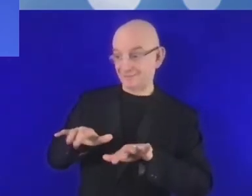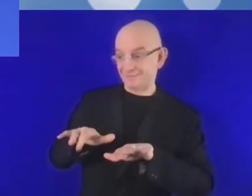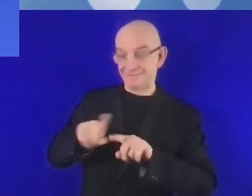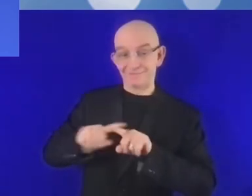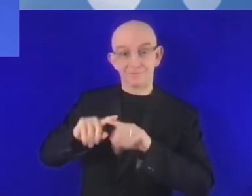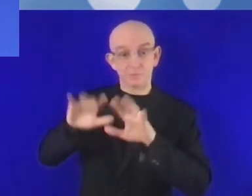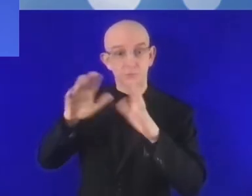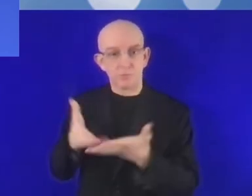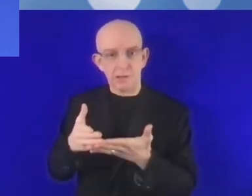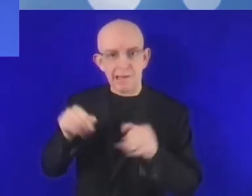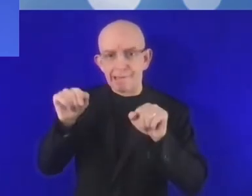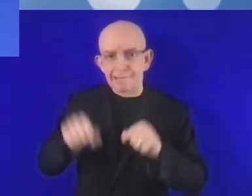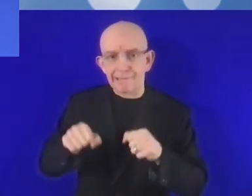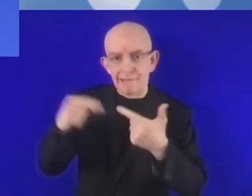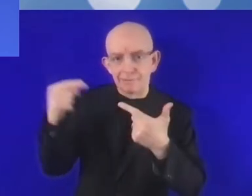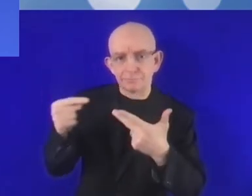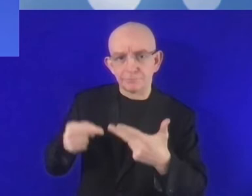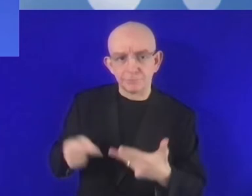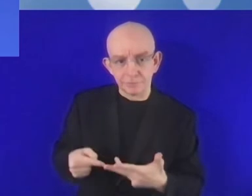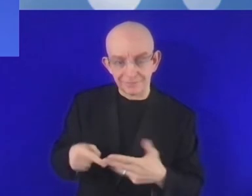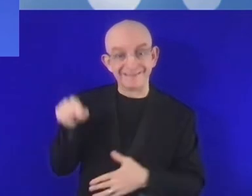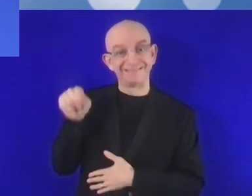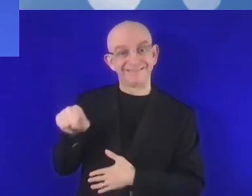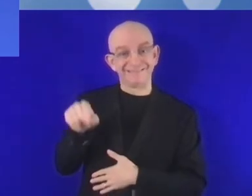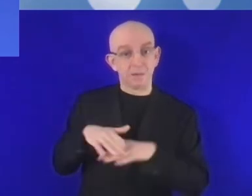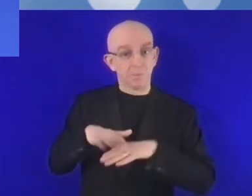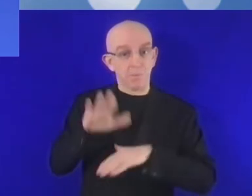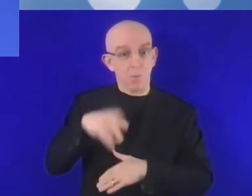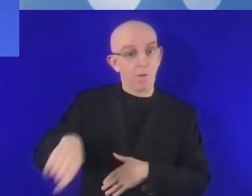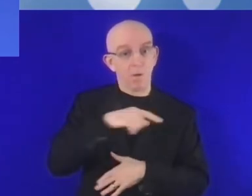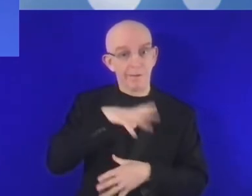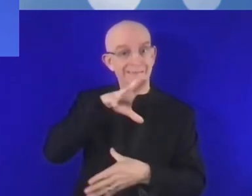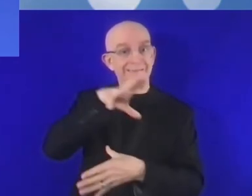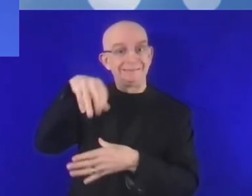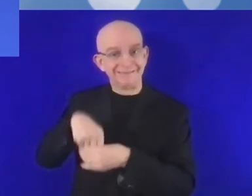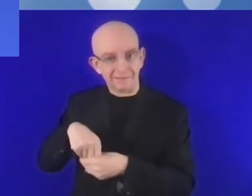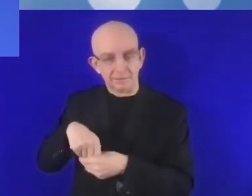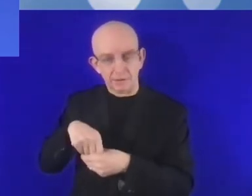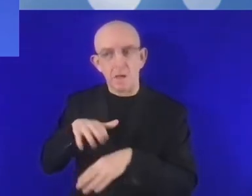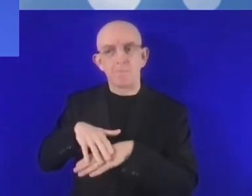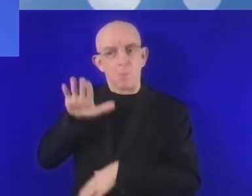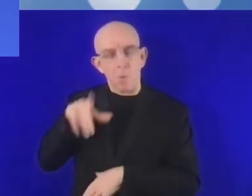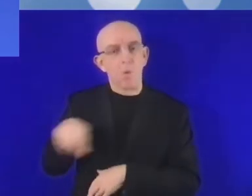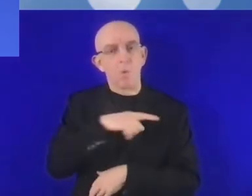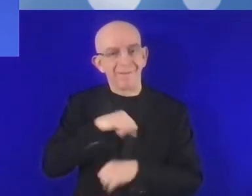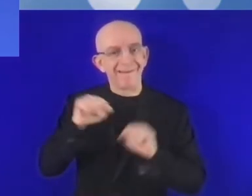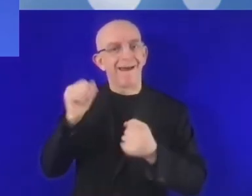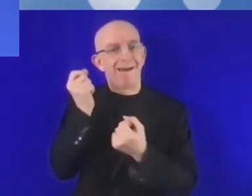وهو مجال الذي يدور الإشارة إليه. المجال الرابع الذي غطيناه أمس